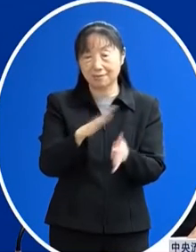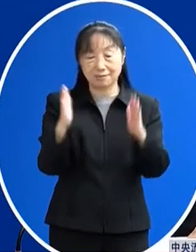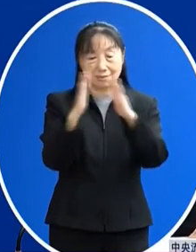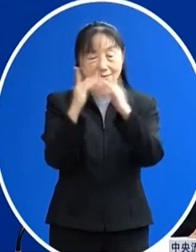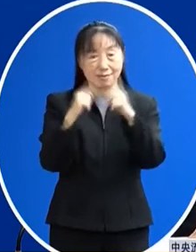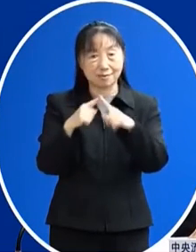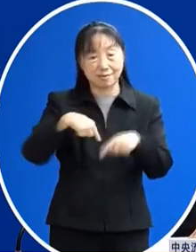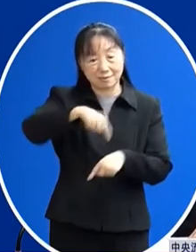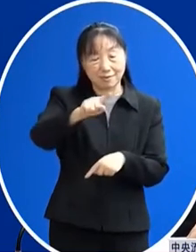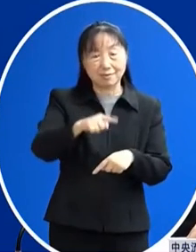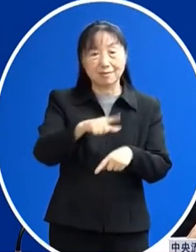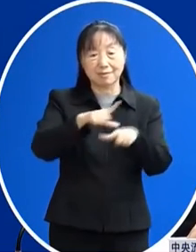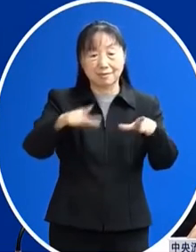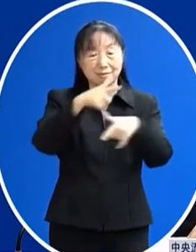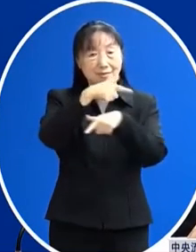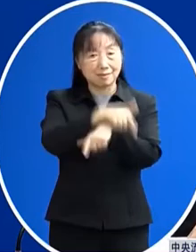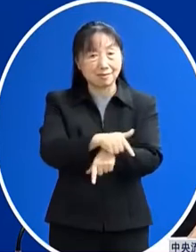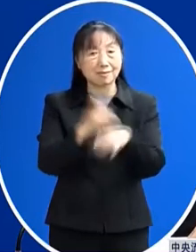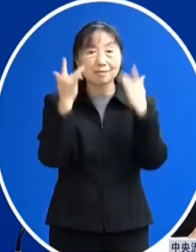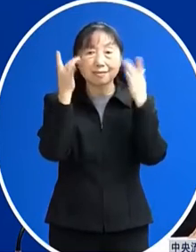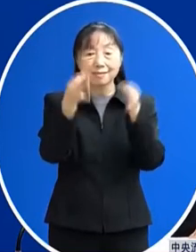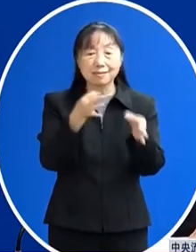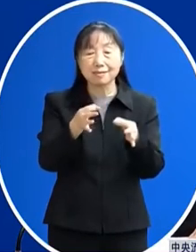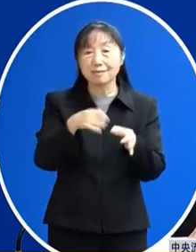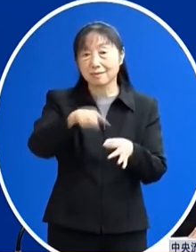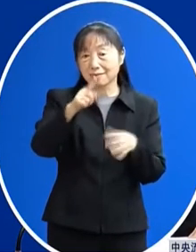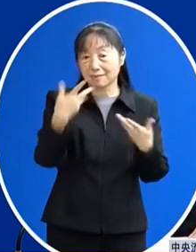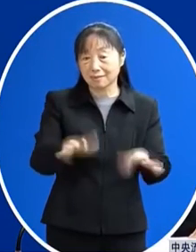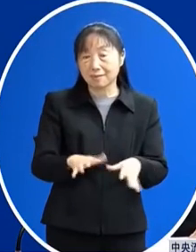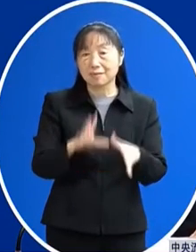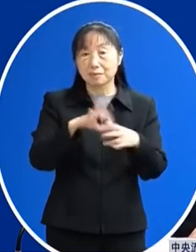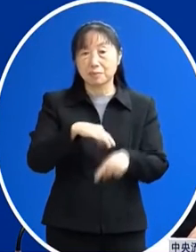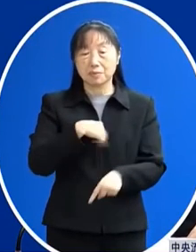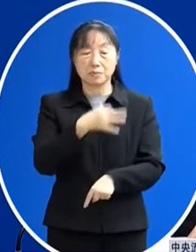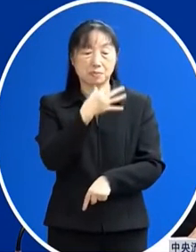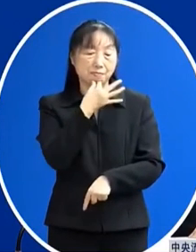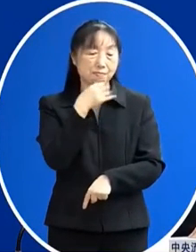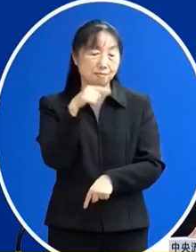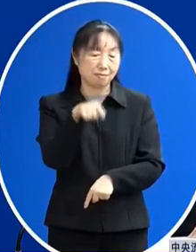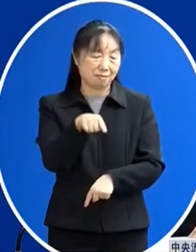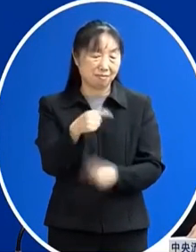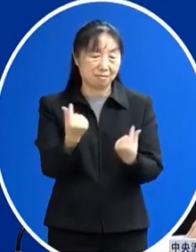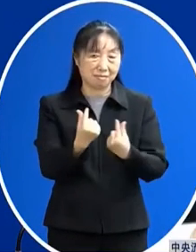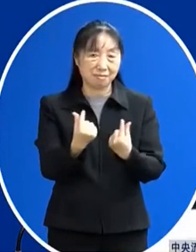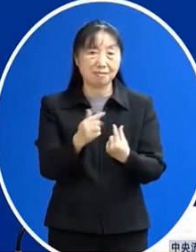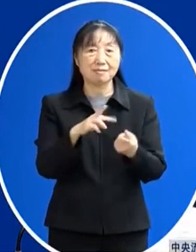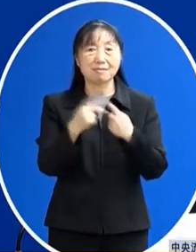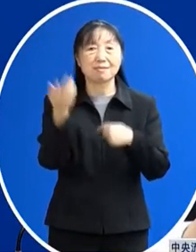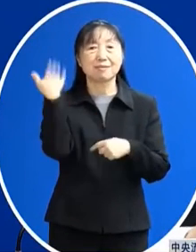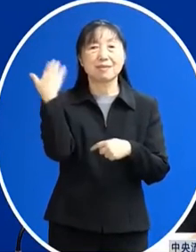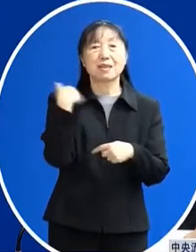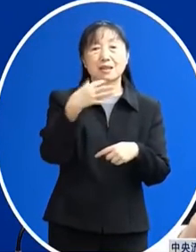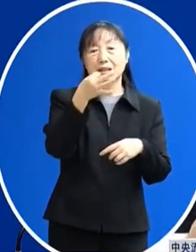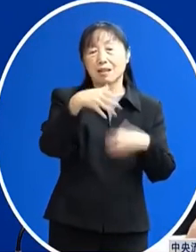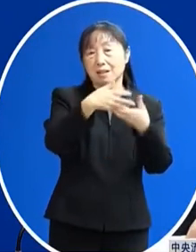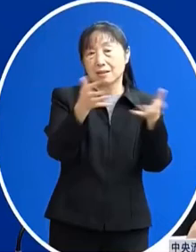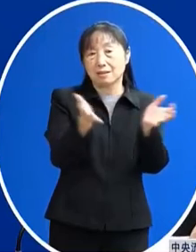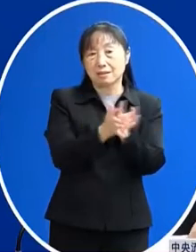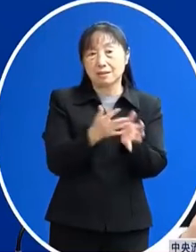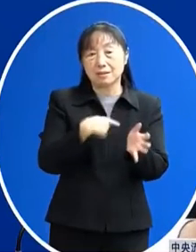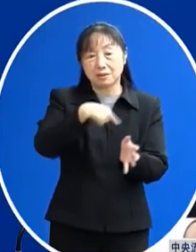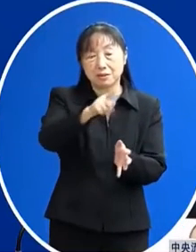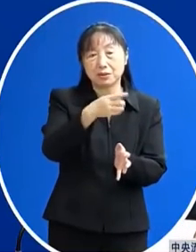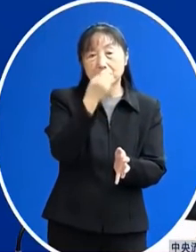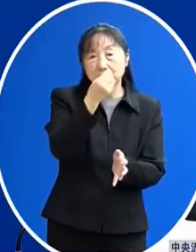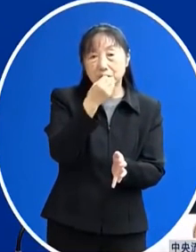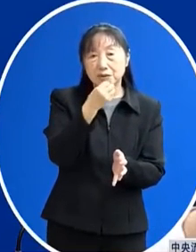的足迹，有大南市场目前初步怀疑可能跟这个另外一个前都用餐的个案的足迹也许